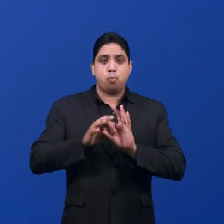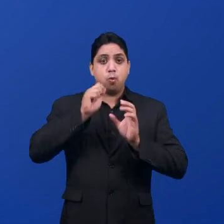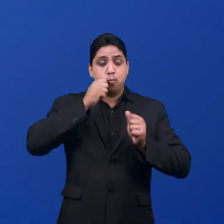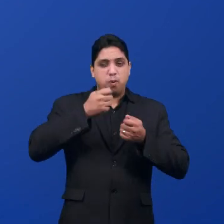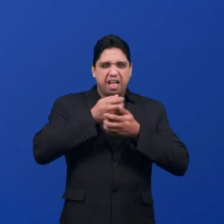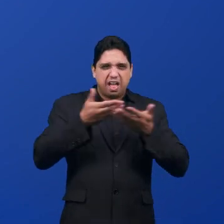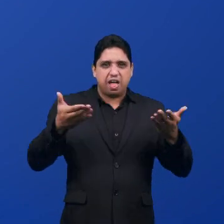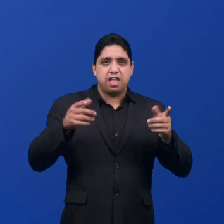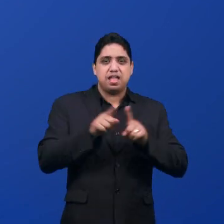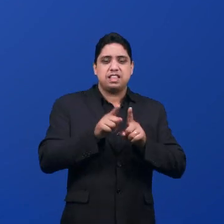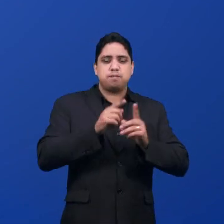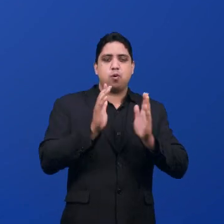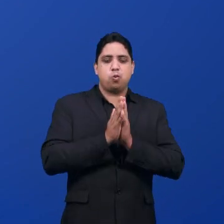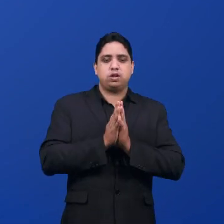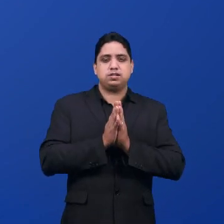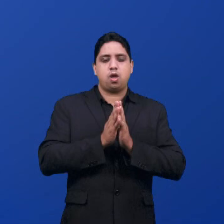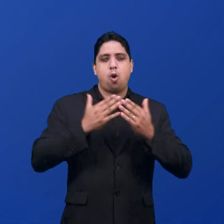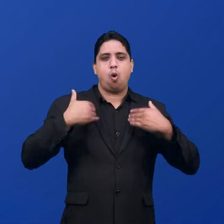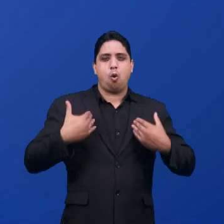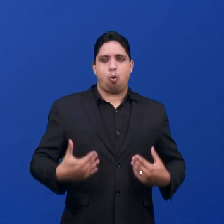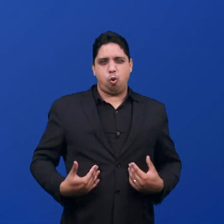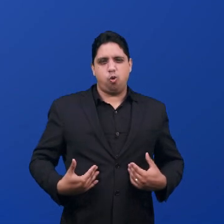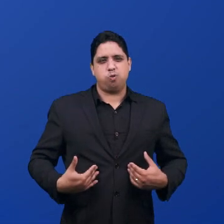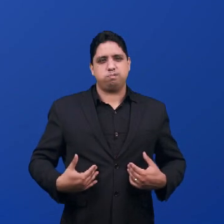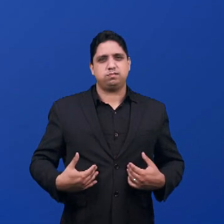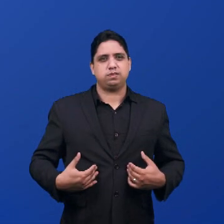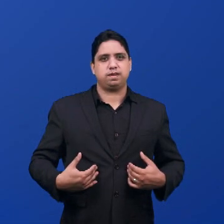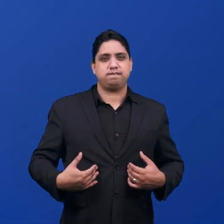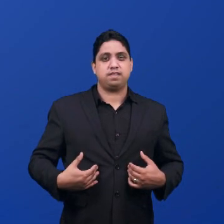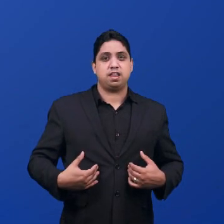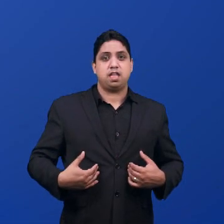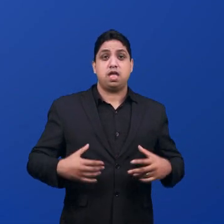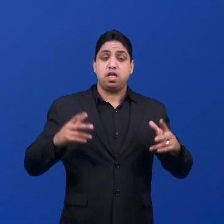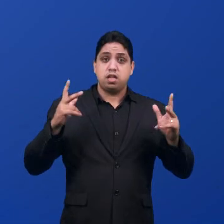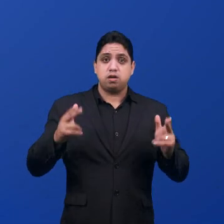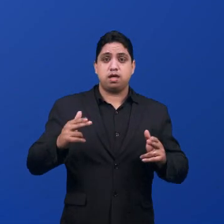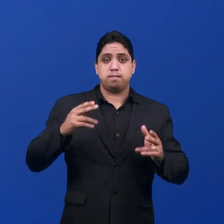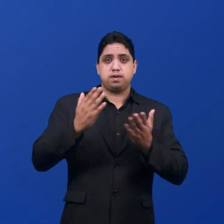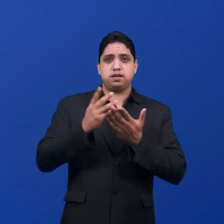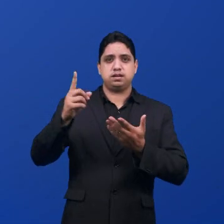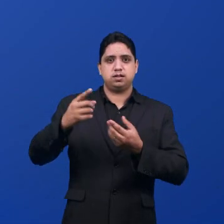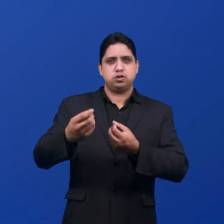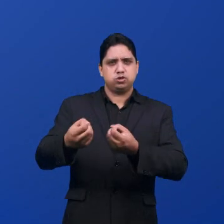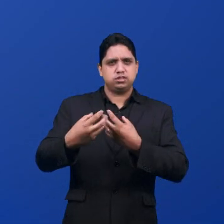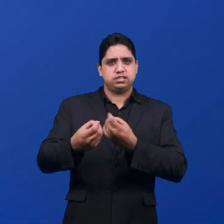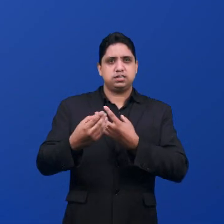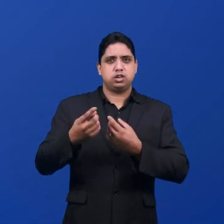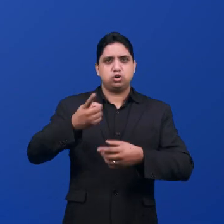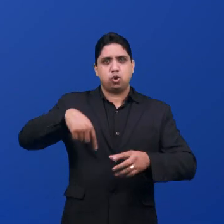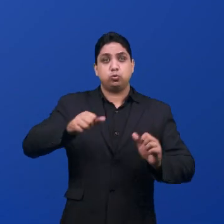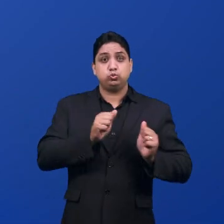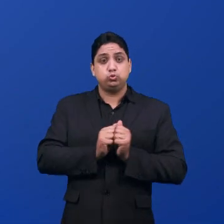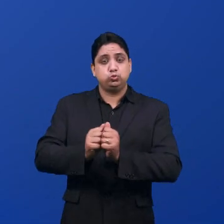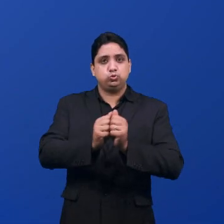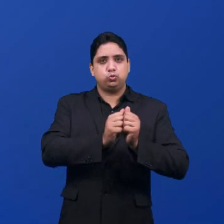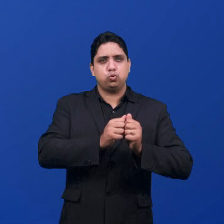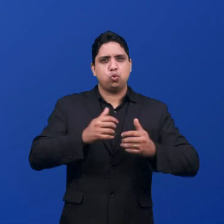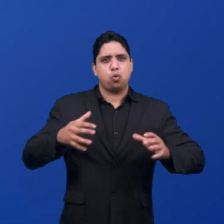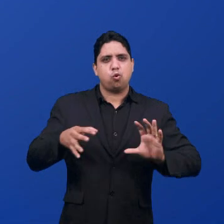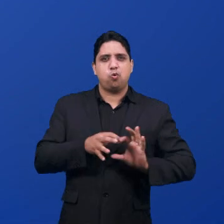apôtres, dans la communion, dans le parti du pain et dans les prières. » Et aussi, comme nous enseigne la